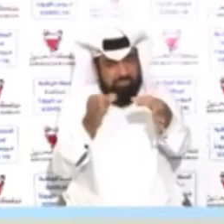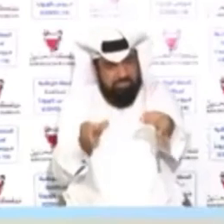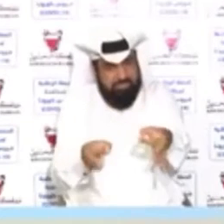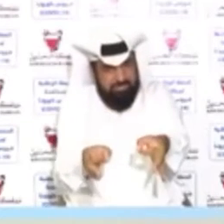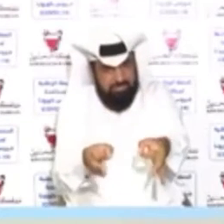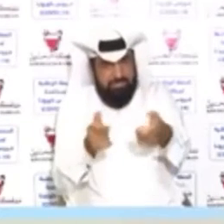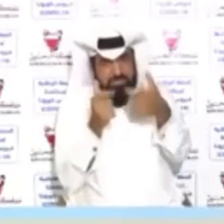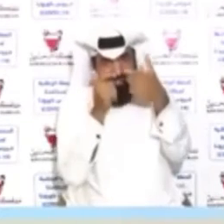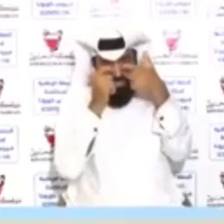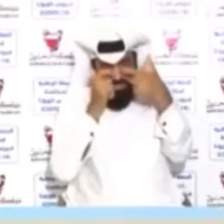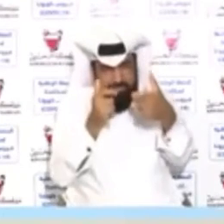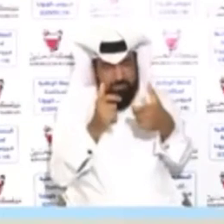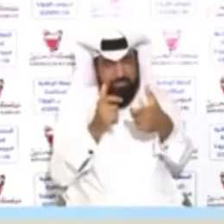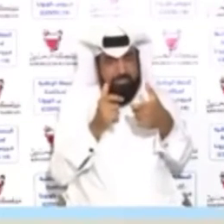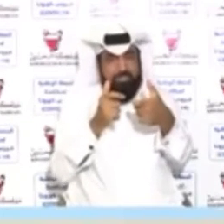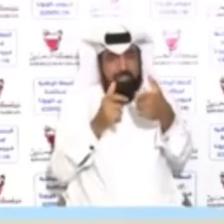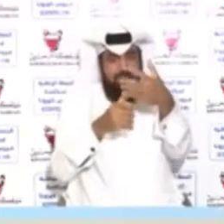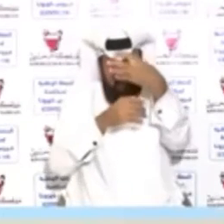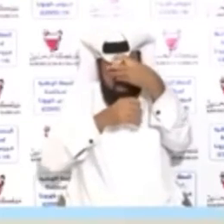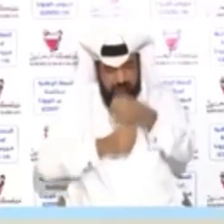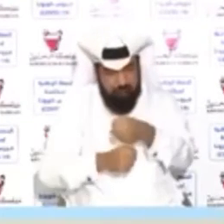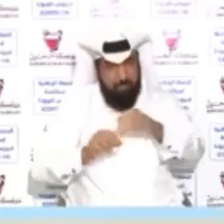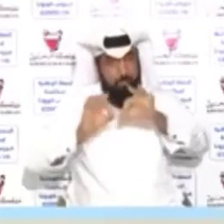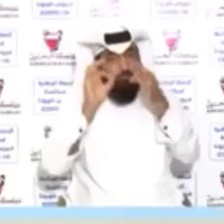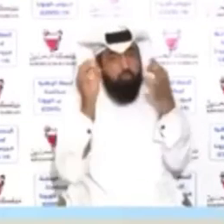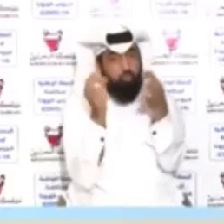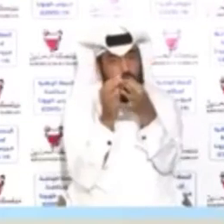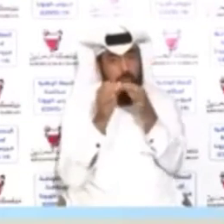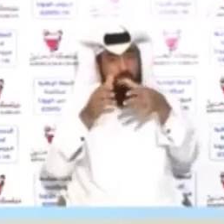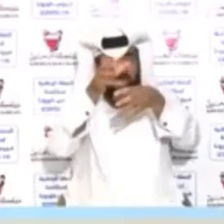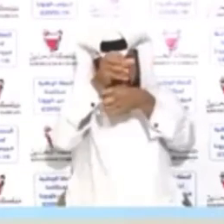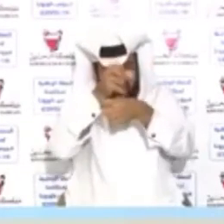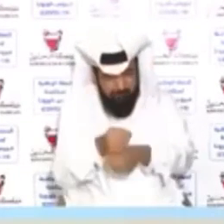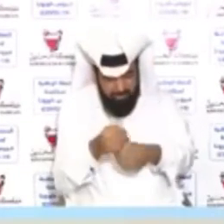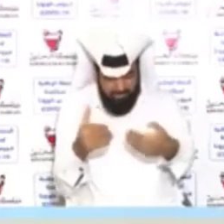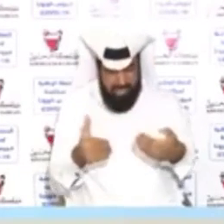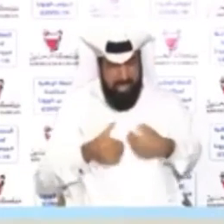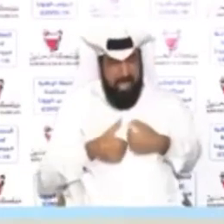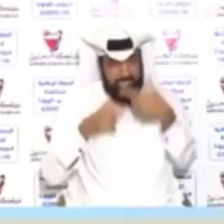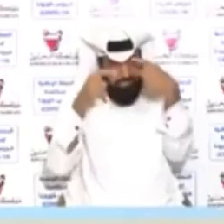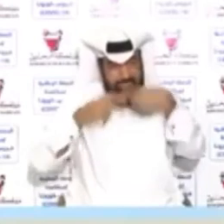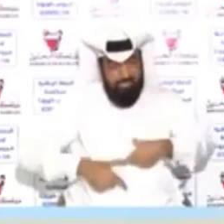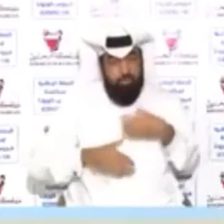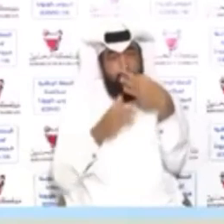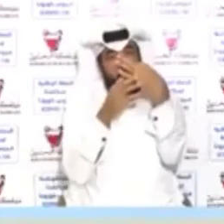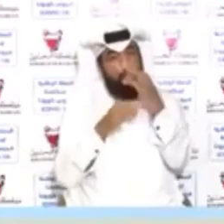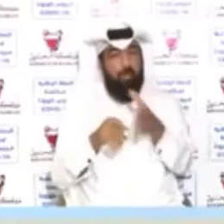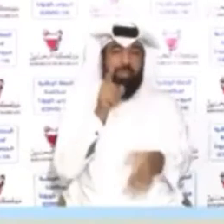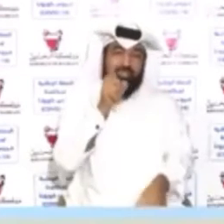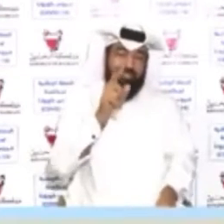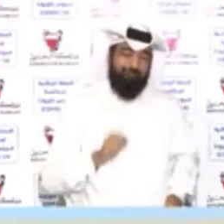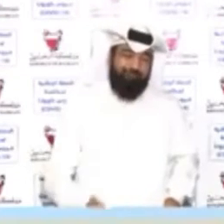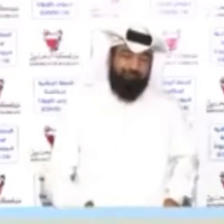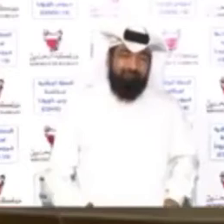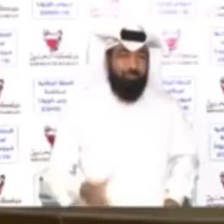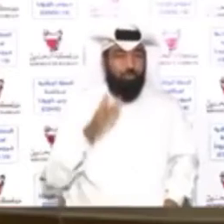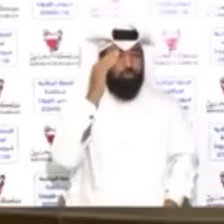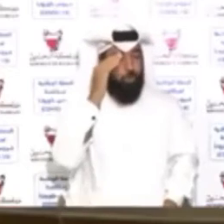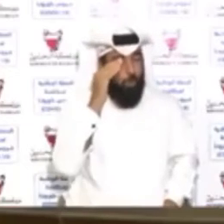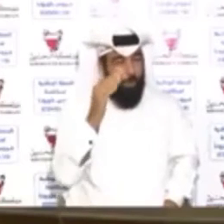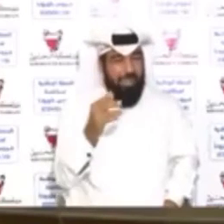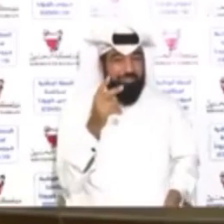كون هذا الالتزام يمثل حائط الصد الأول ضد الفيروس. شكرا على